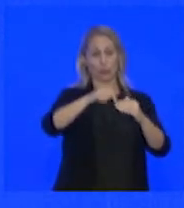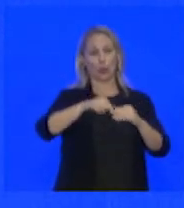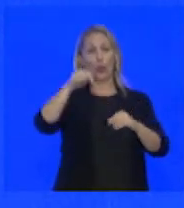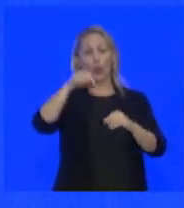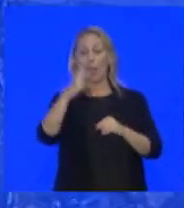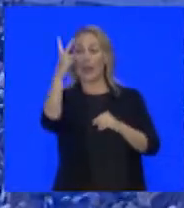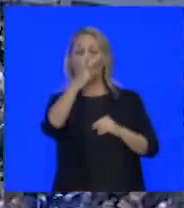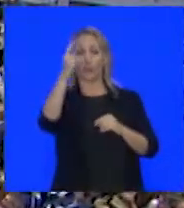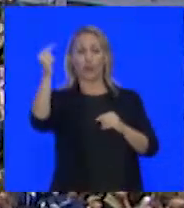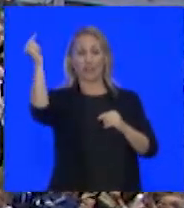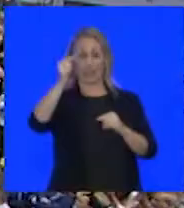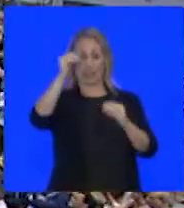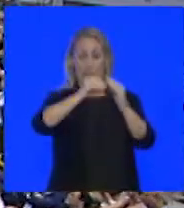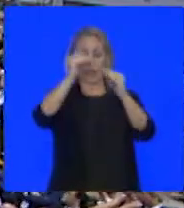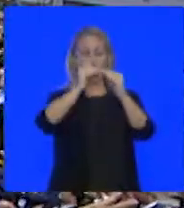που είναι σήμερα.